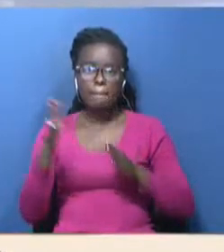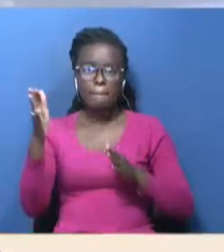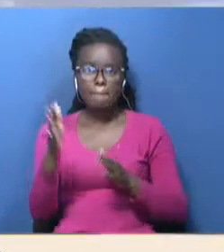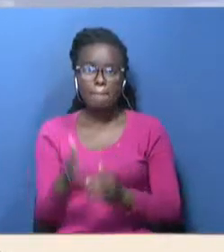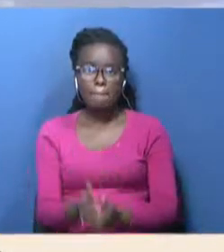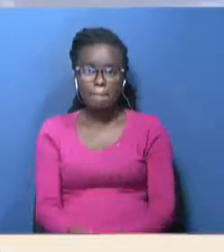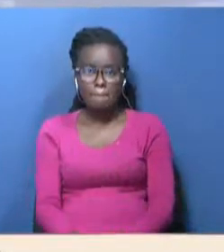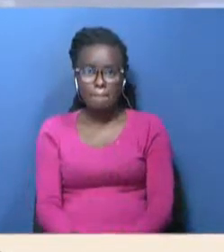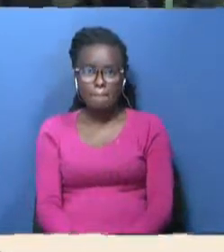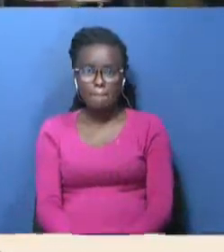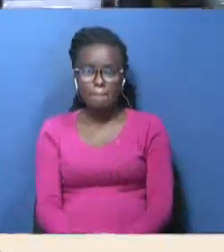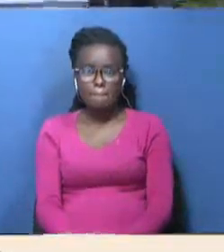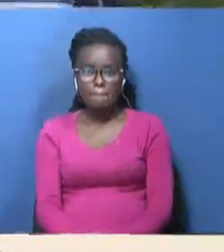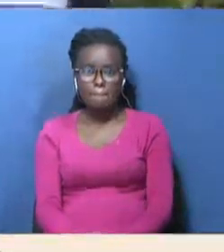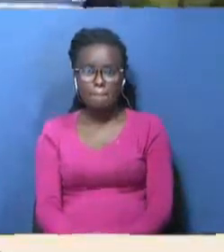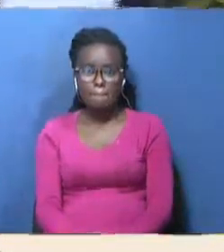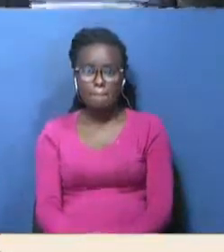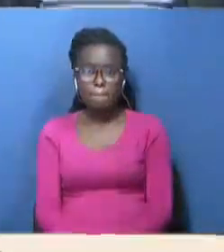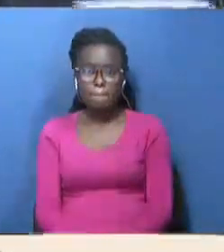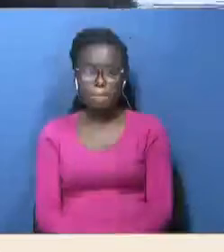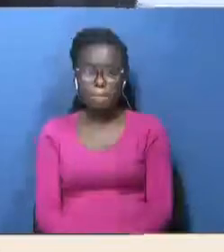makiria.